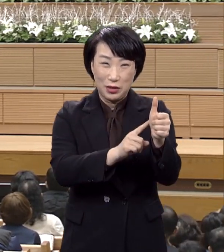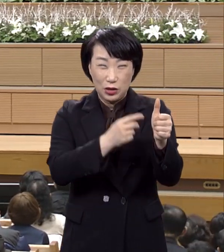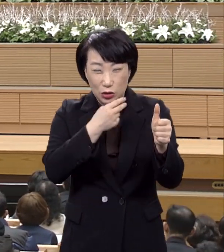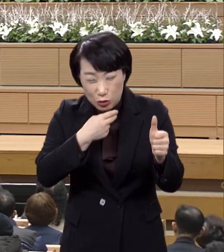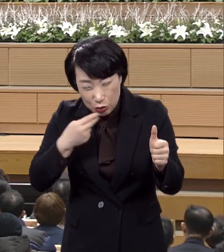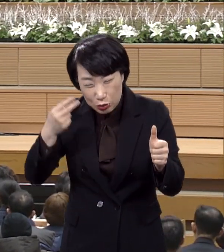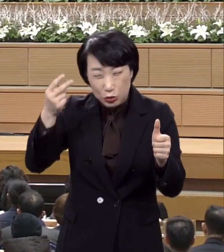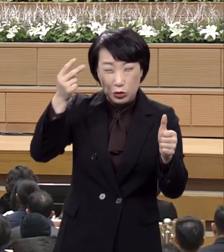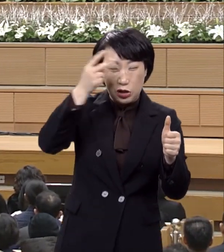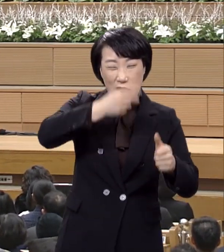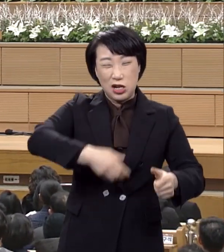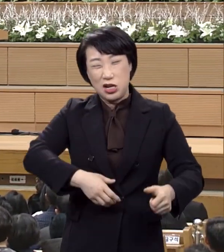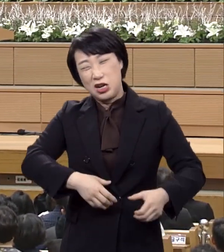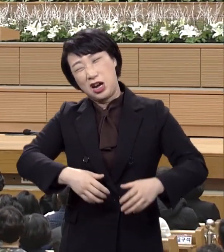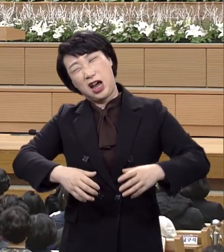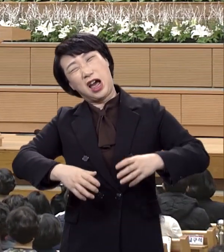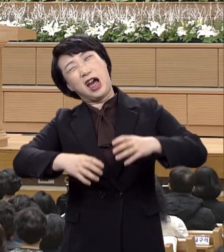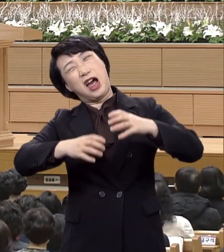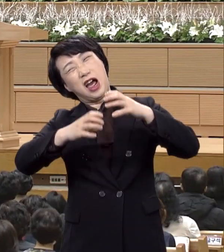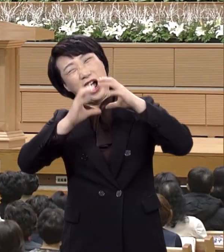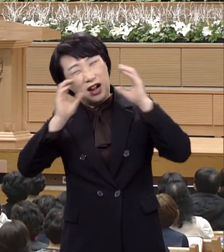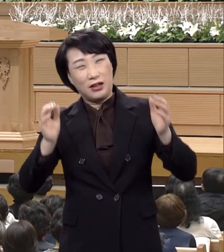팍 퍼먹었습니다.